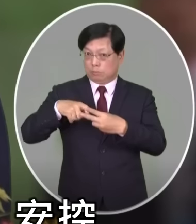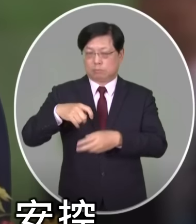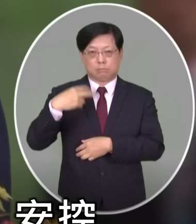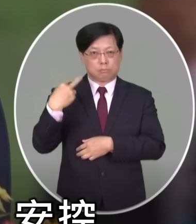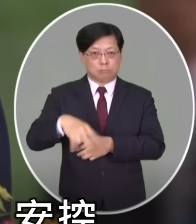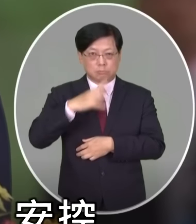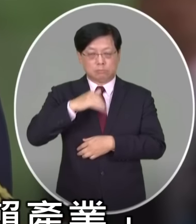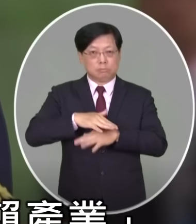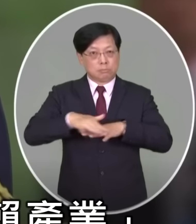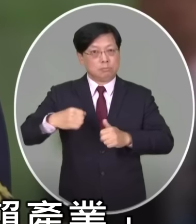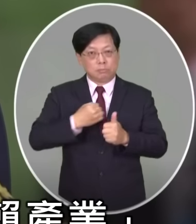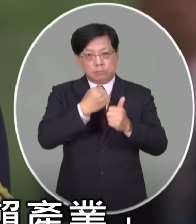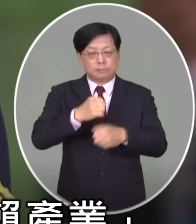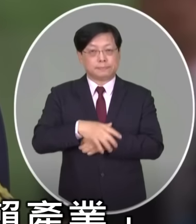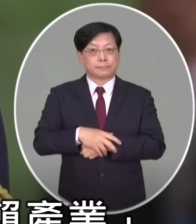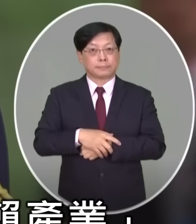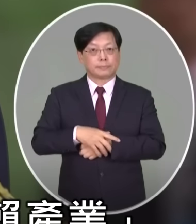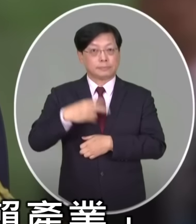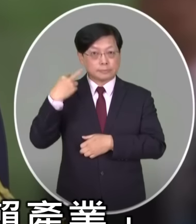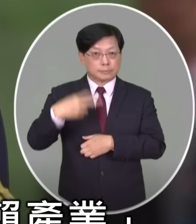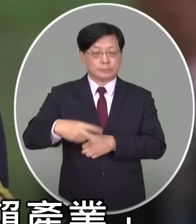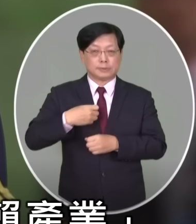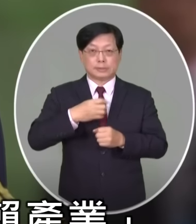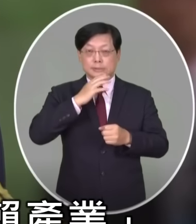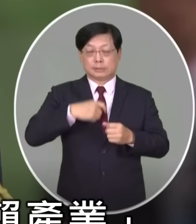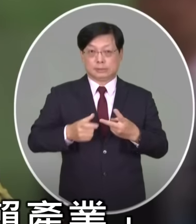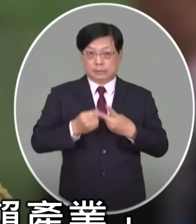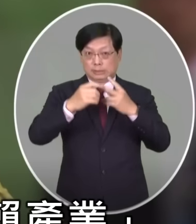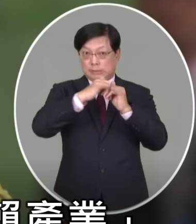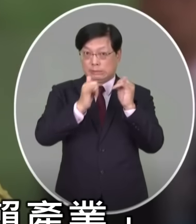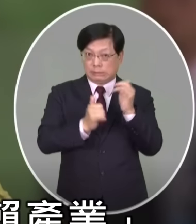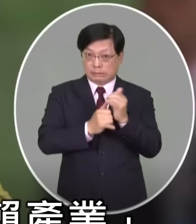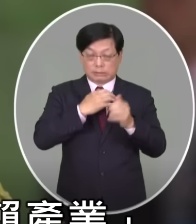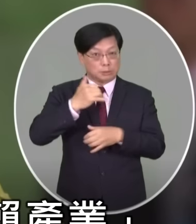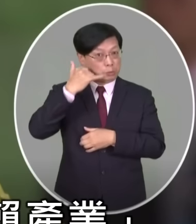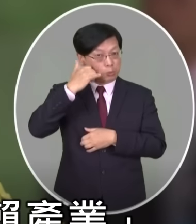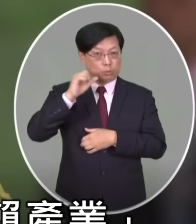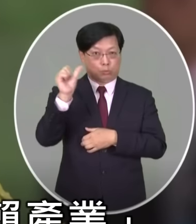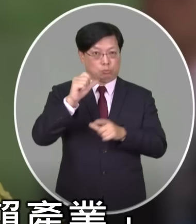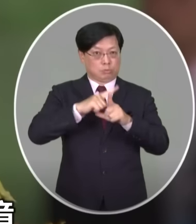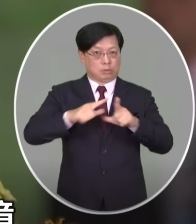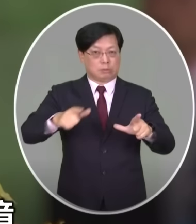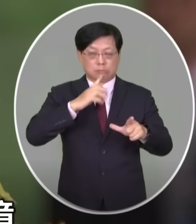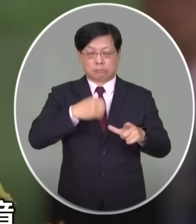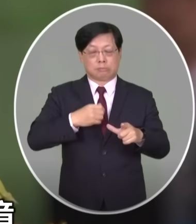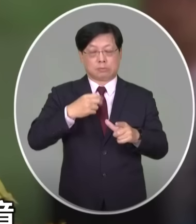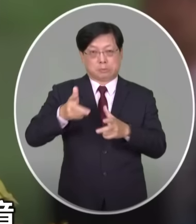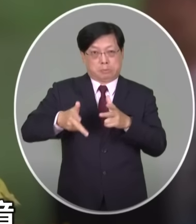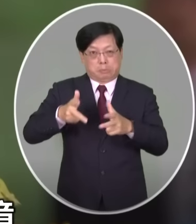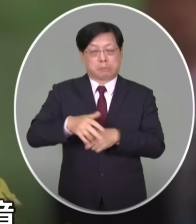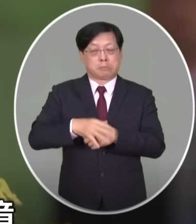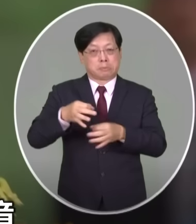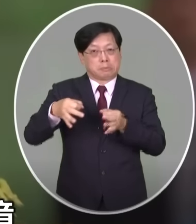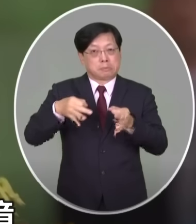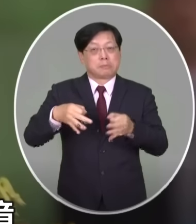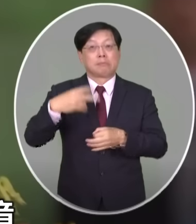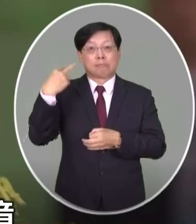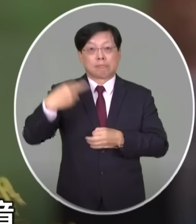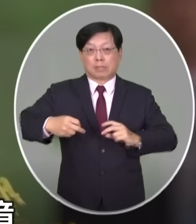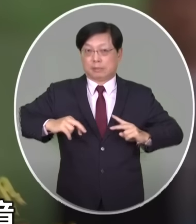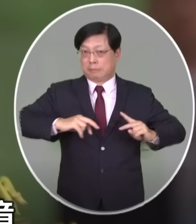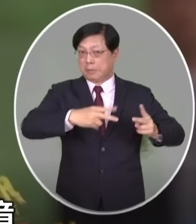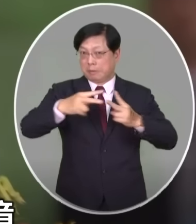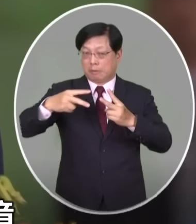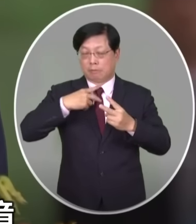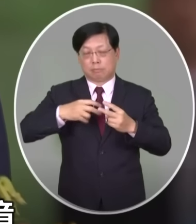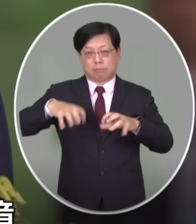安控以及次世代通讯等五大信赖产业，并且持续改善